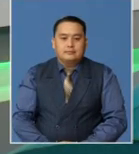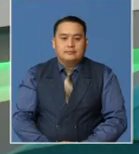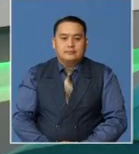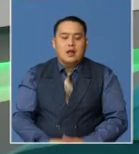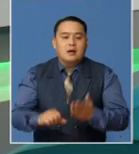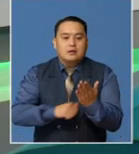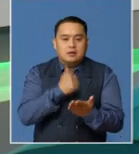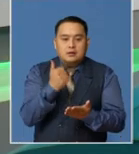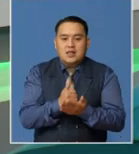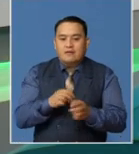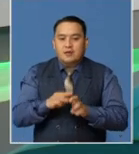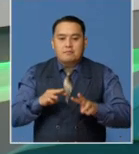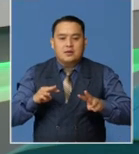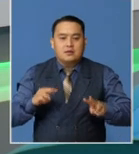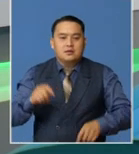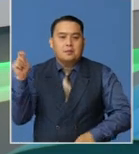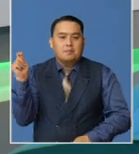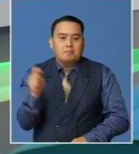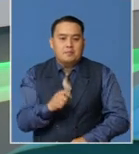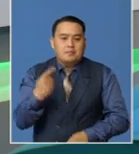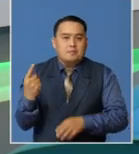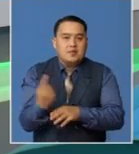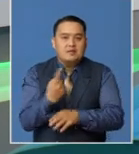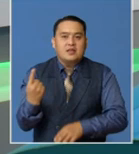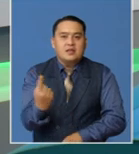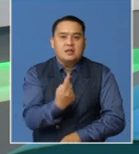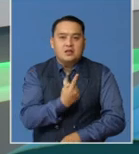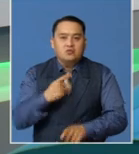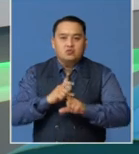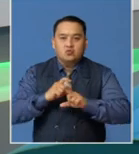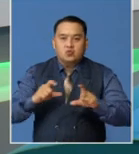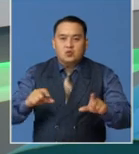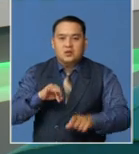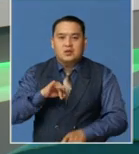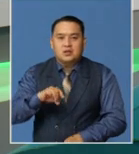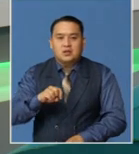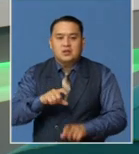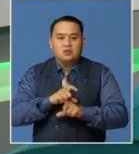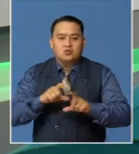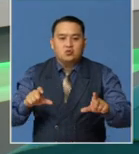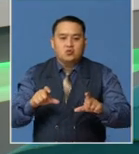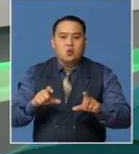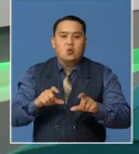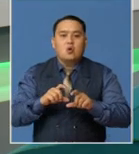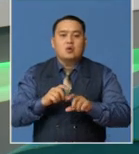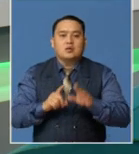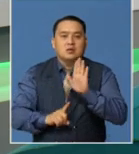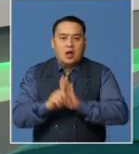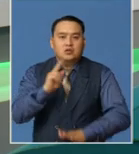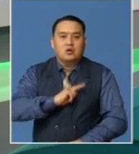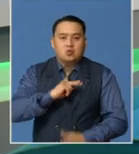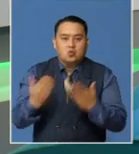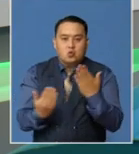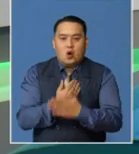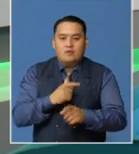премьер-министр страны также посетил первую и единственную в области эти школу лице и образовательное учреждение начала работу в